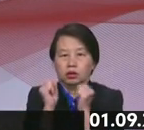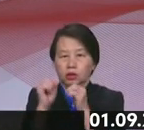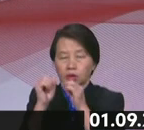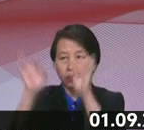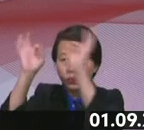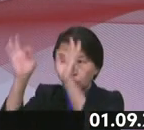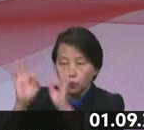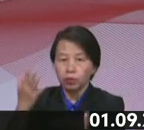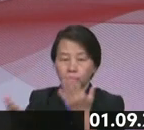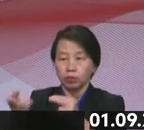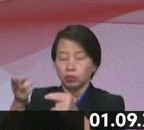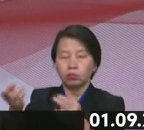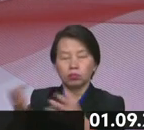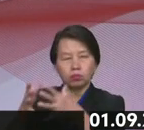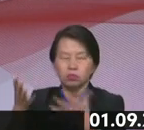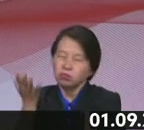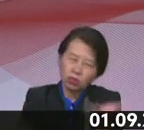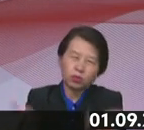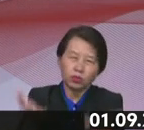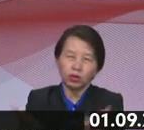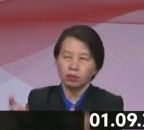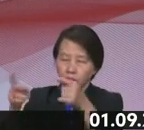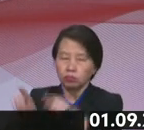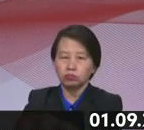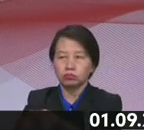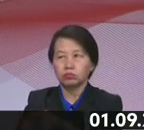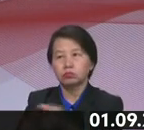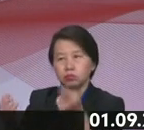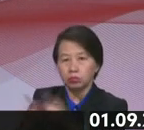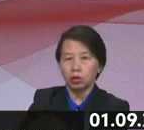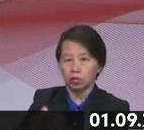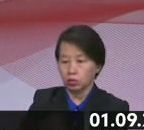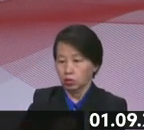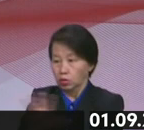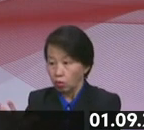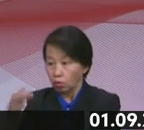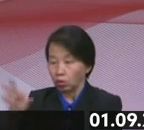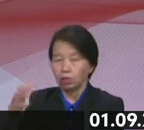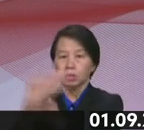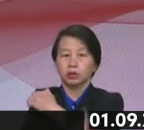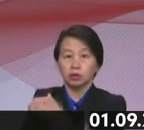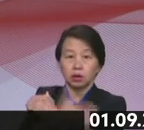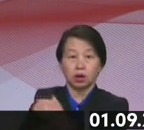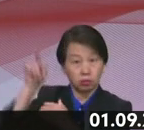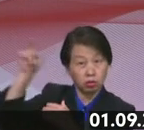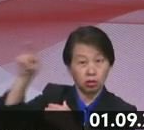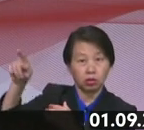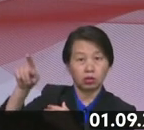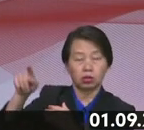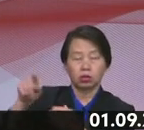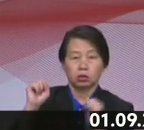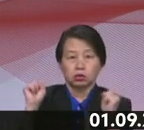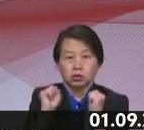besar berlaku peningkatan. Berlaku peningkatan COVID positif di negara-negara